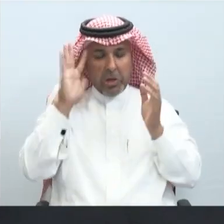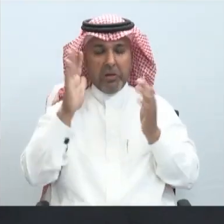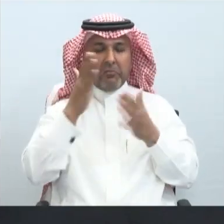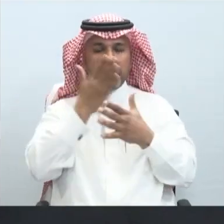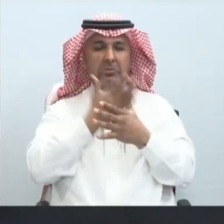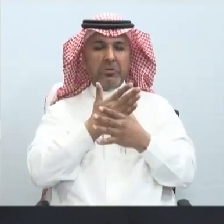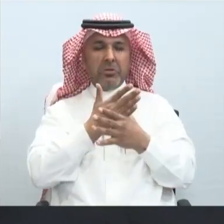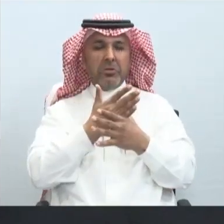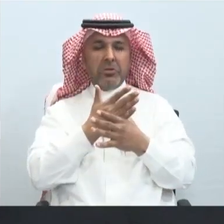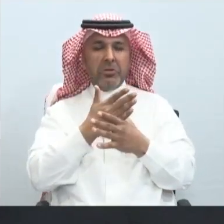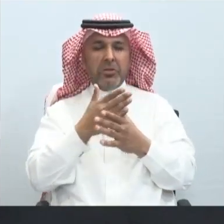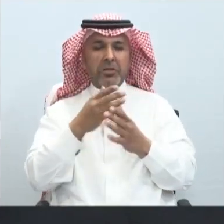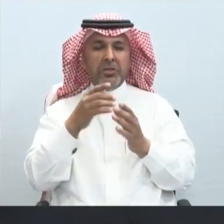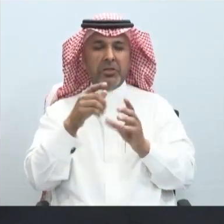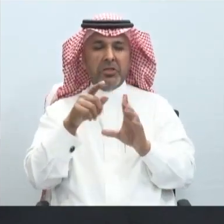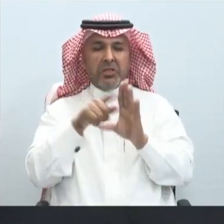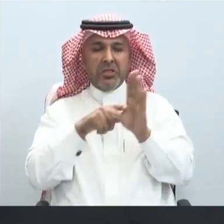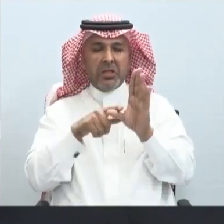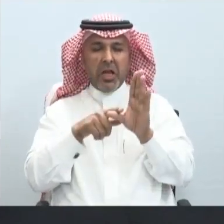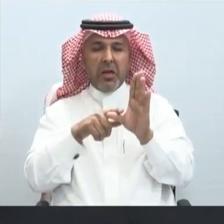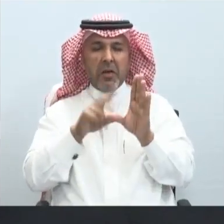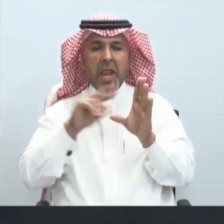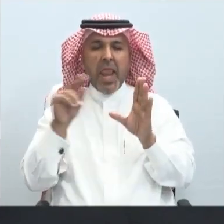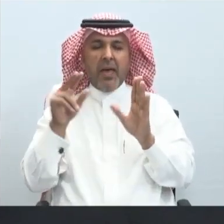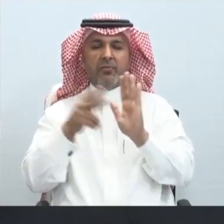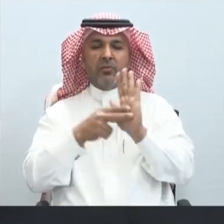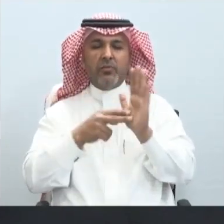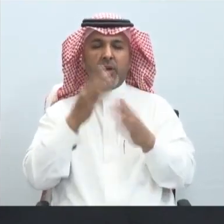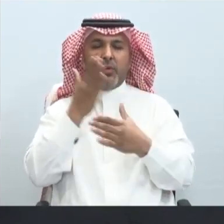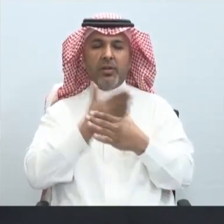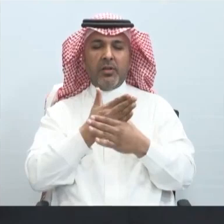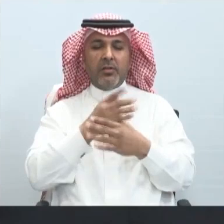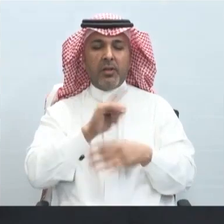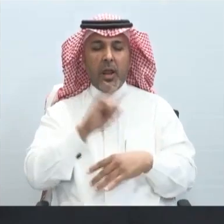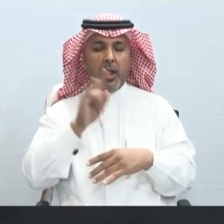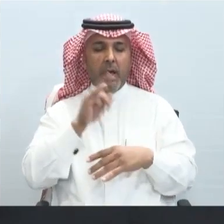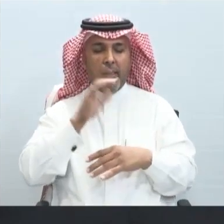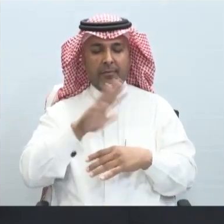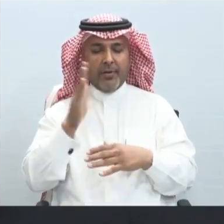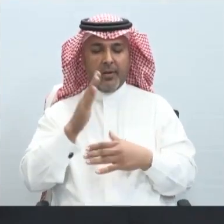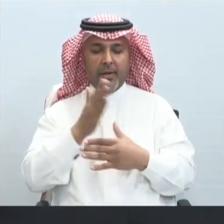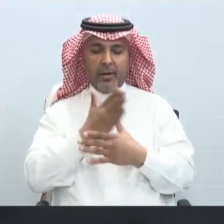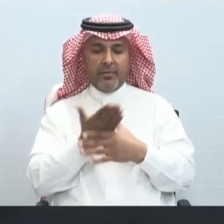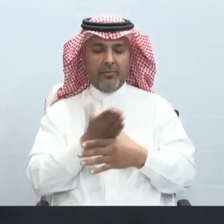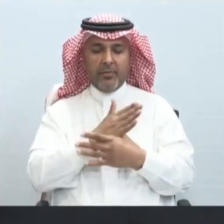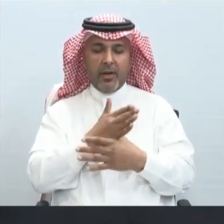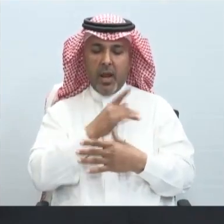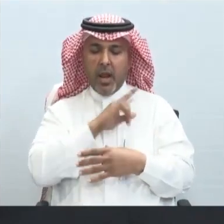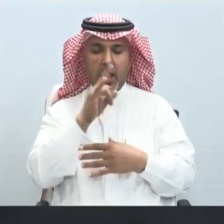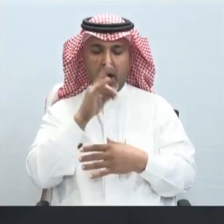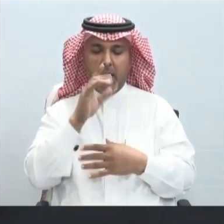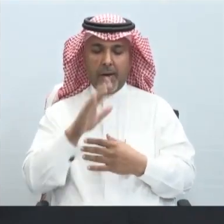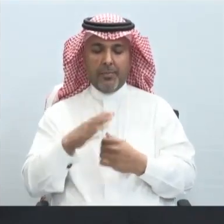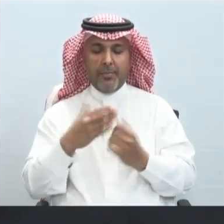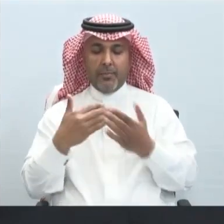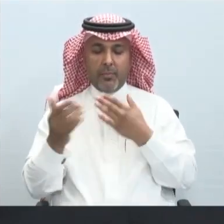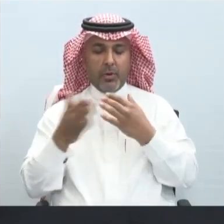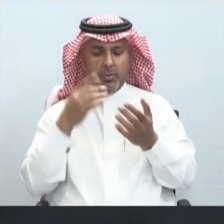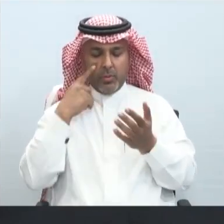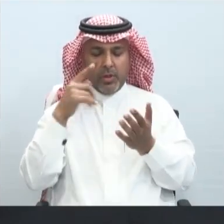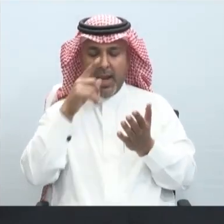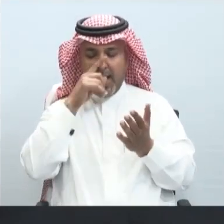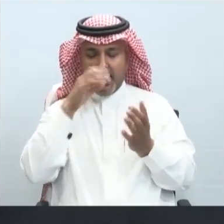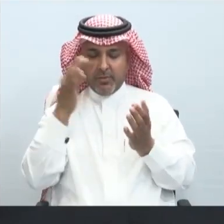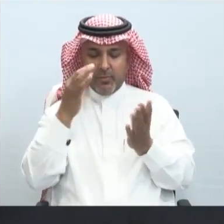عن جذر اثنين على اثنين فساين 45 مثلا او كوساين 45 هي جذر اثنين على اثنين مع ان الخمسه واربعين درجه في النص